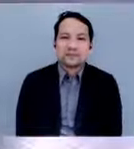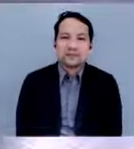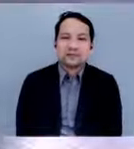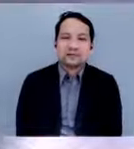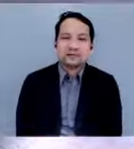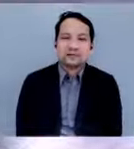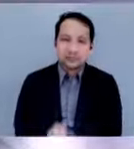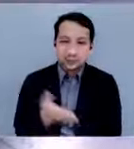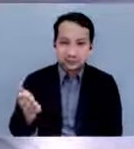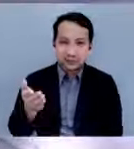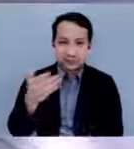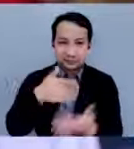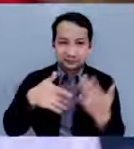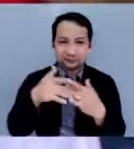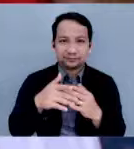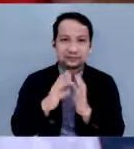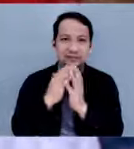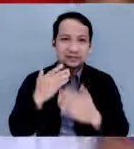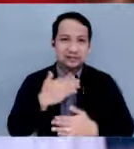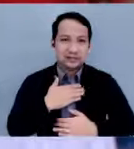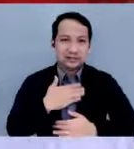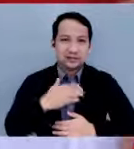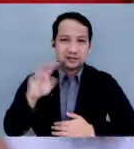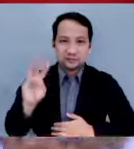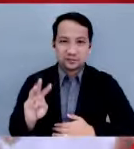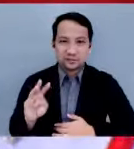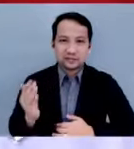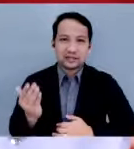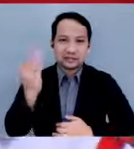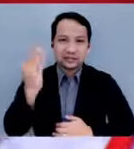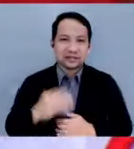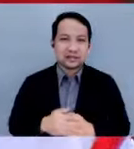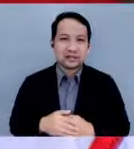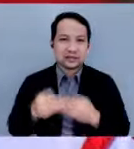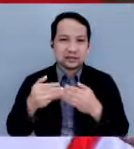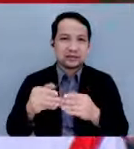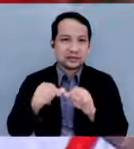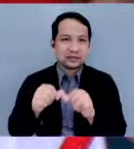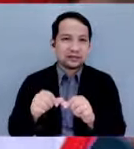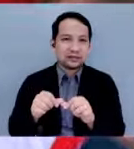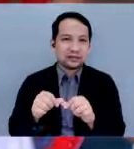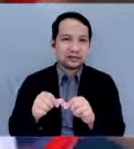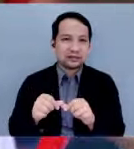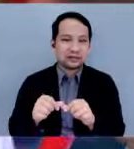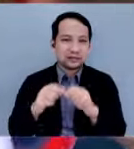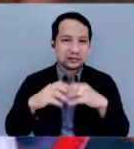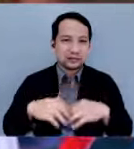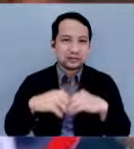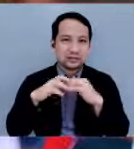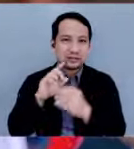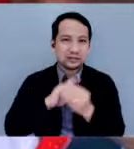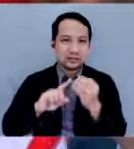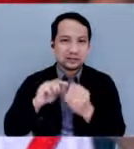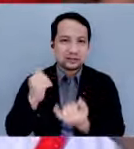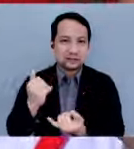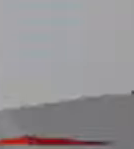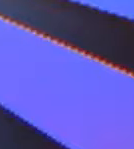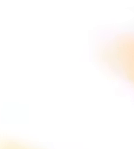Ikot-ikot na natin ang saya ngayong Wednesday morning. Ituloy-tuloy na natin ang pagbubuhol natin this